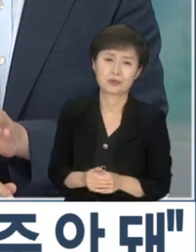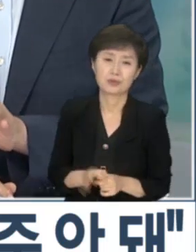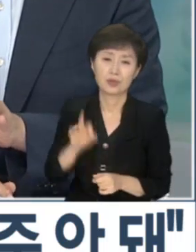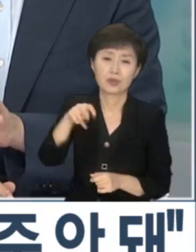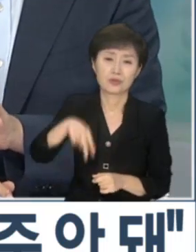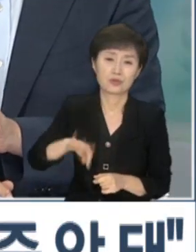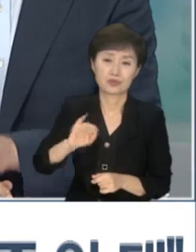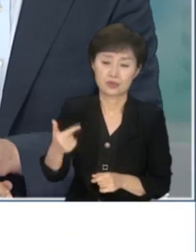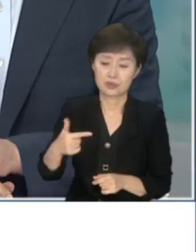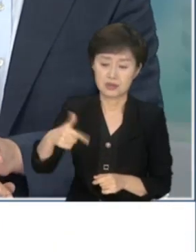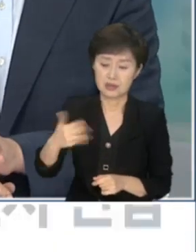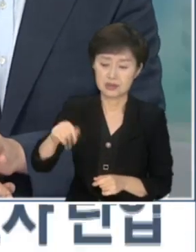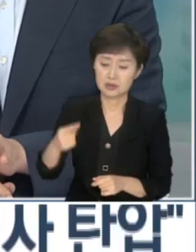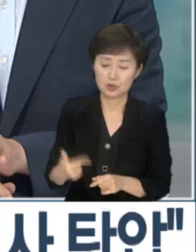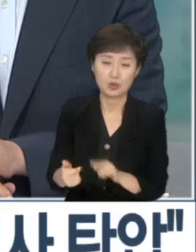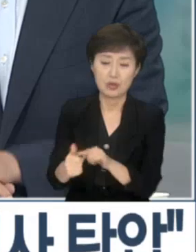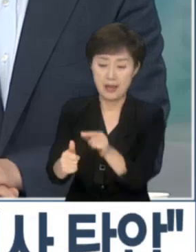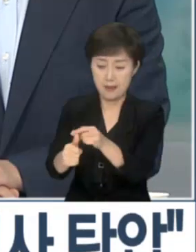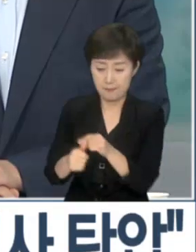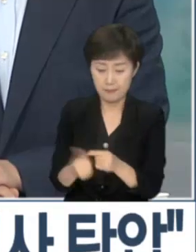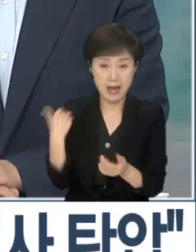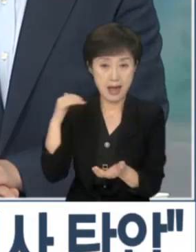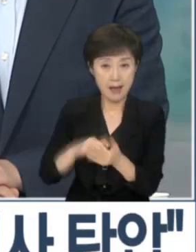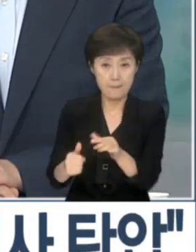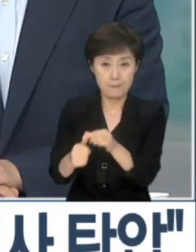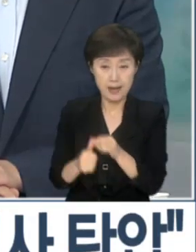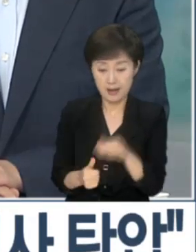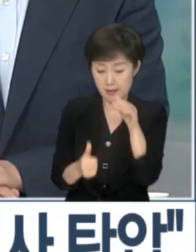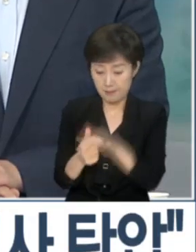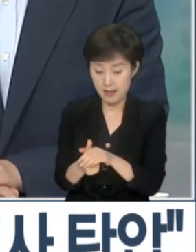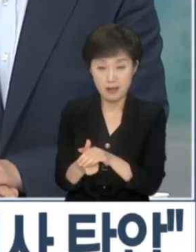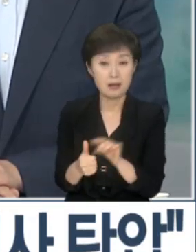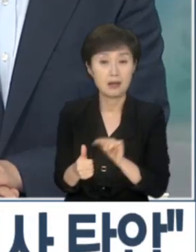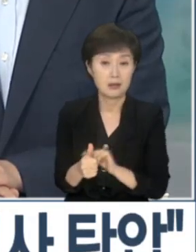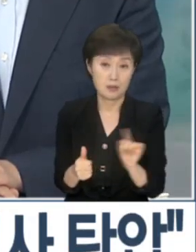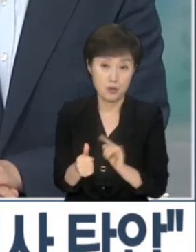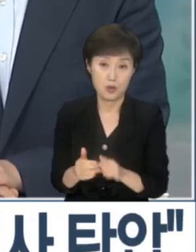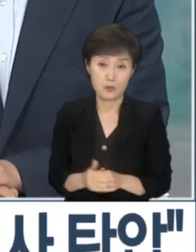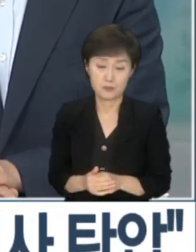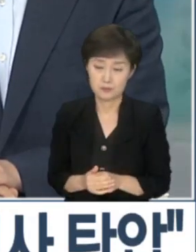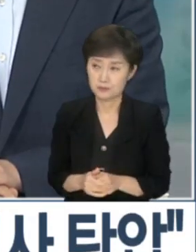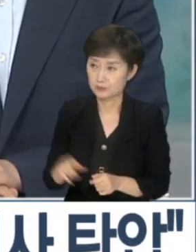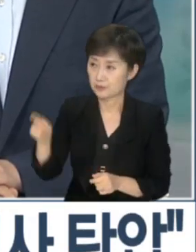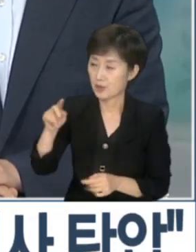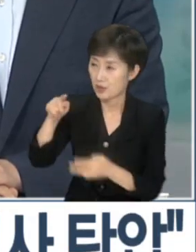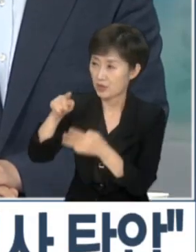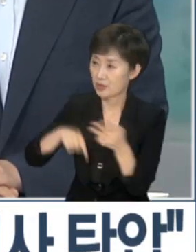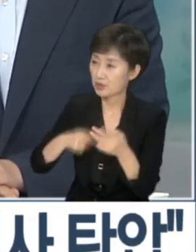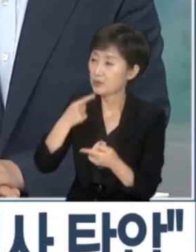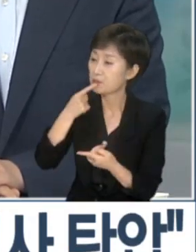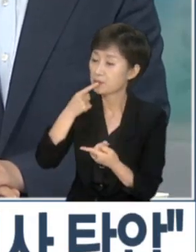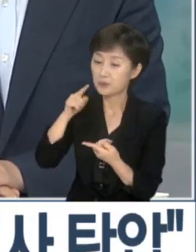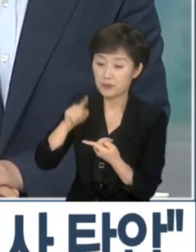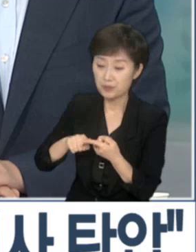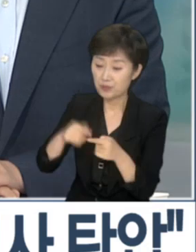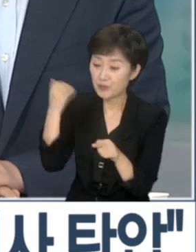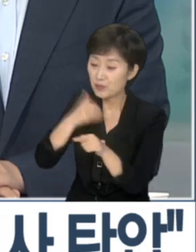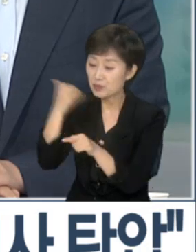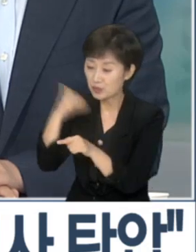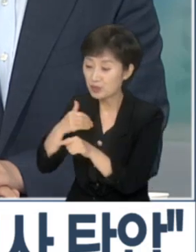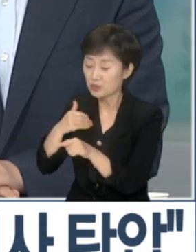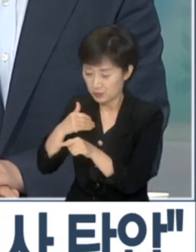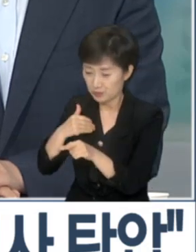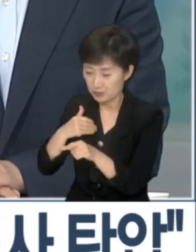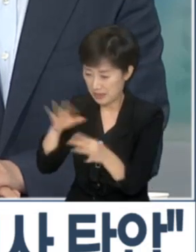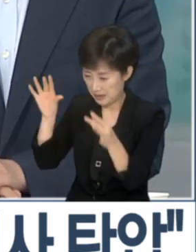장관을 그 다시 임명한 것은 그럼에도 불구하고 우리 쪽에 맞는 문화 인사들을 전면에 좀 내세워서